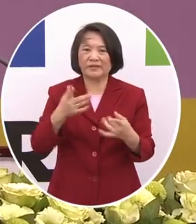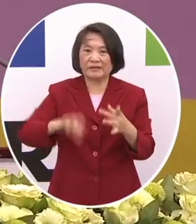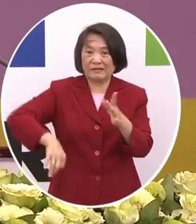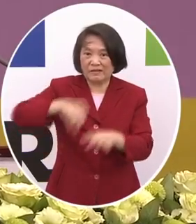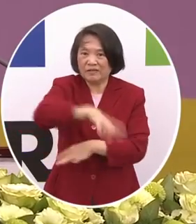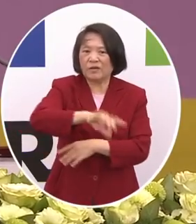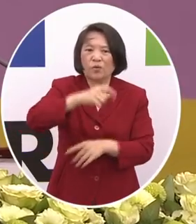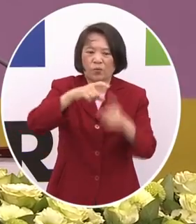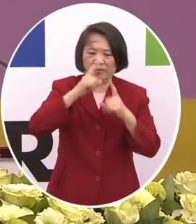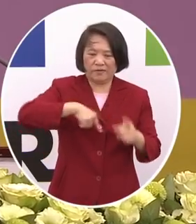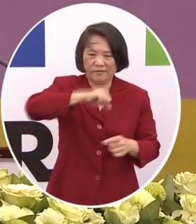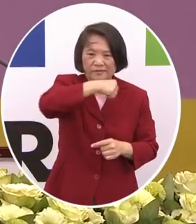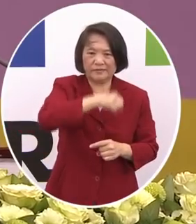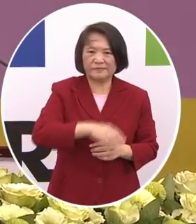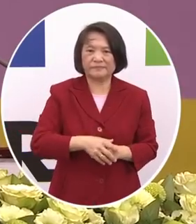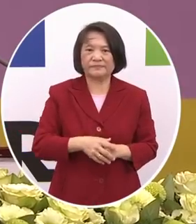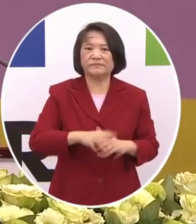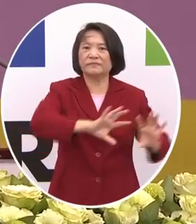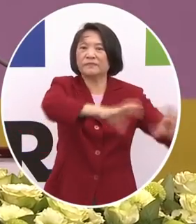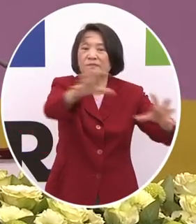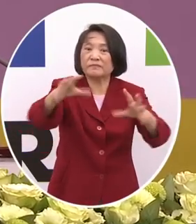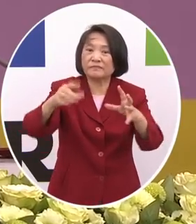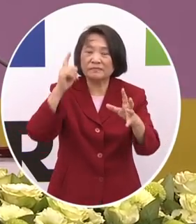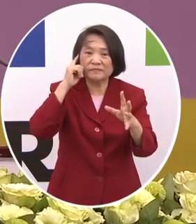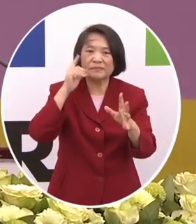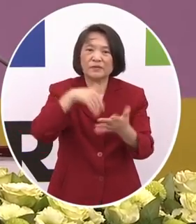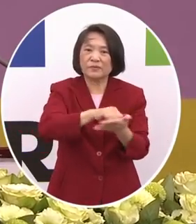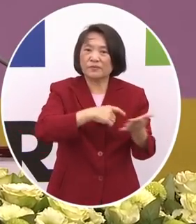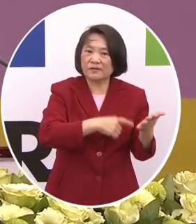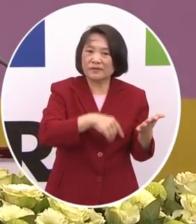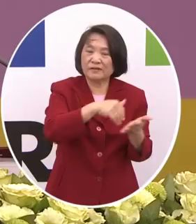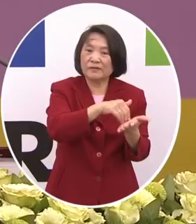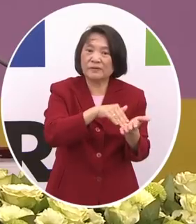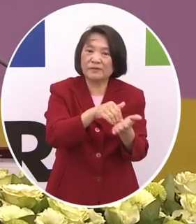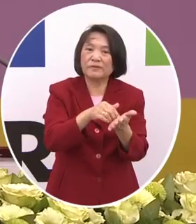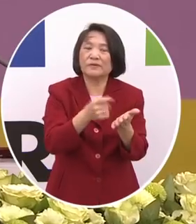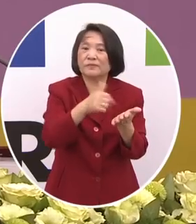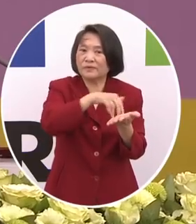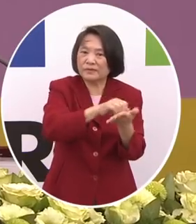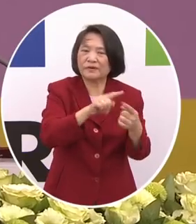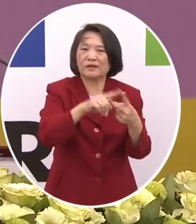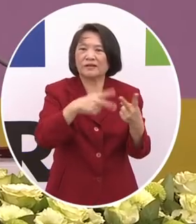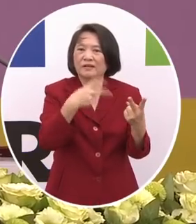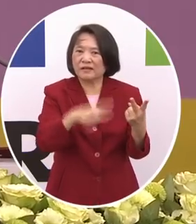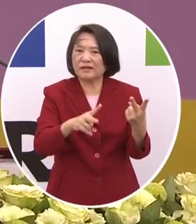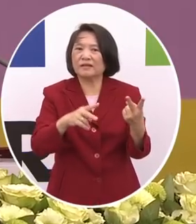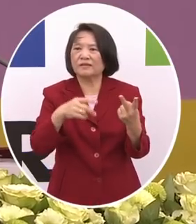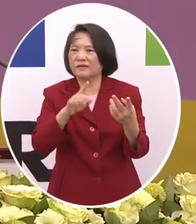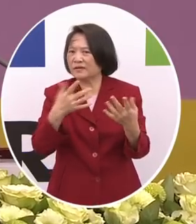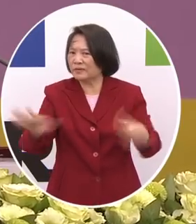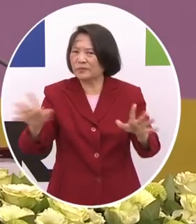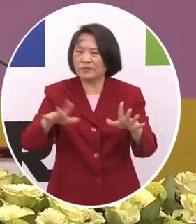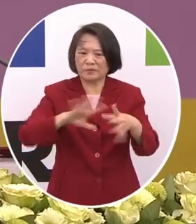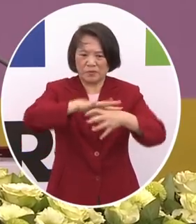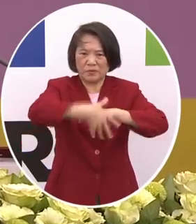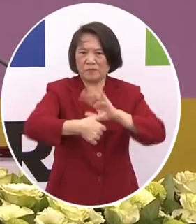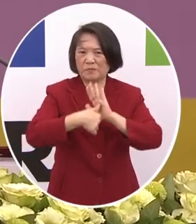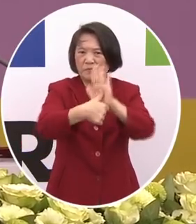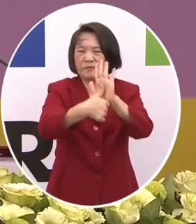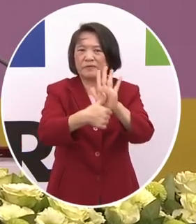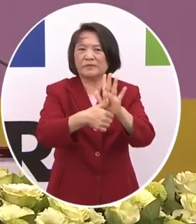湾，国际大公司 Google、微软、思科、Facebook 都有准备在台湾设置研发中